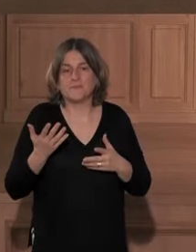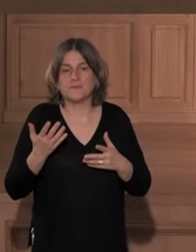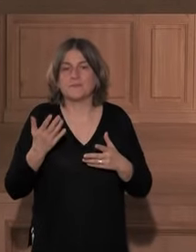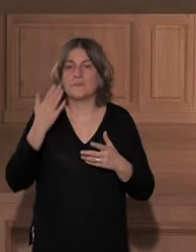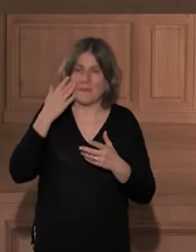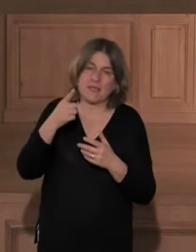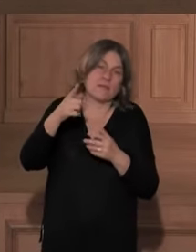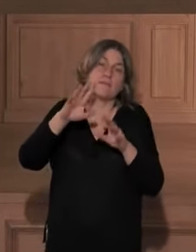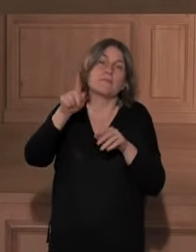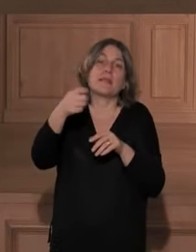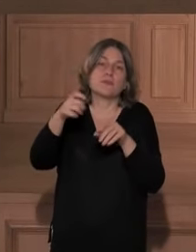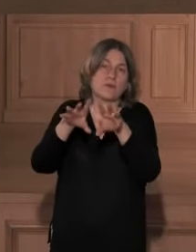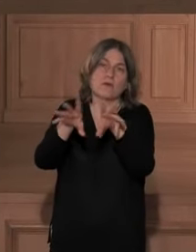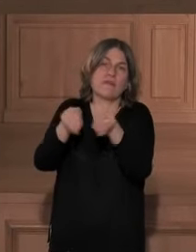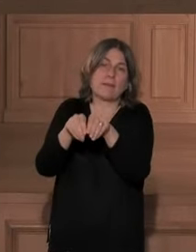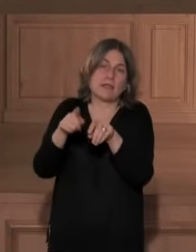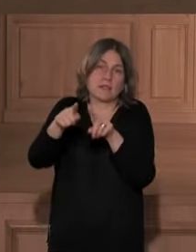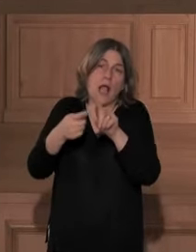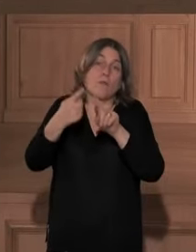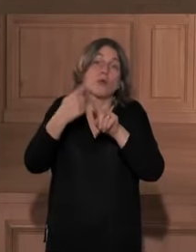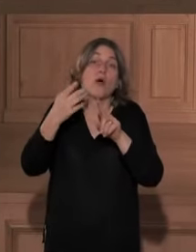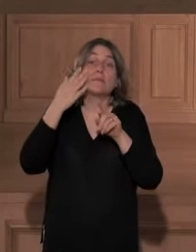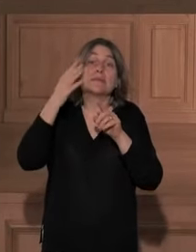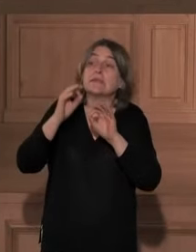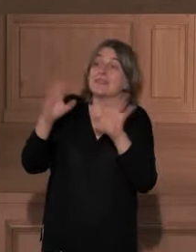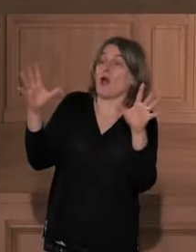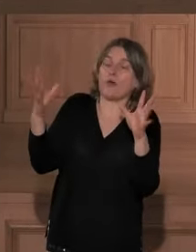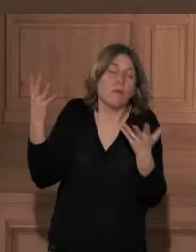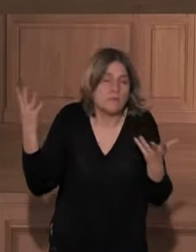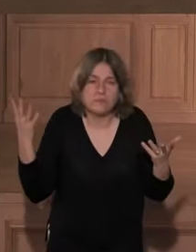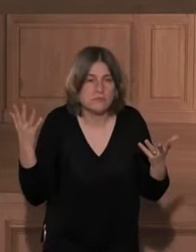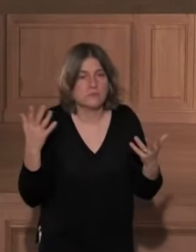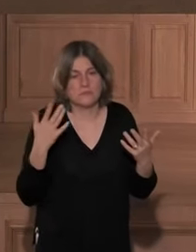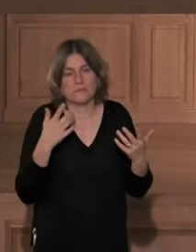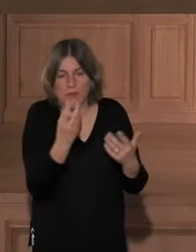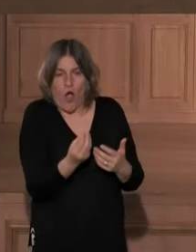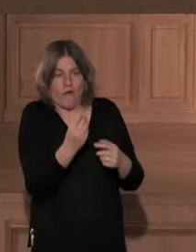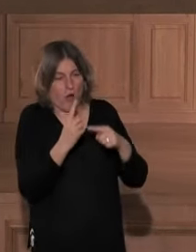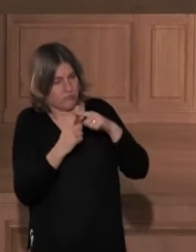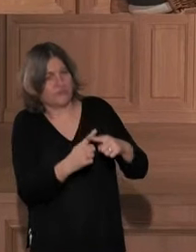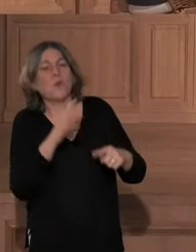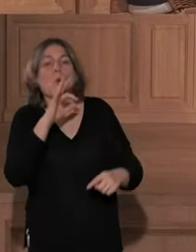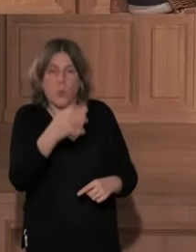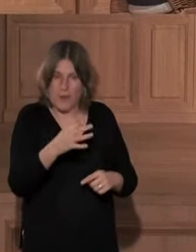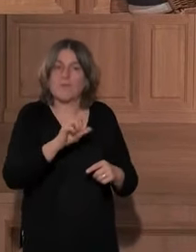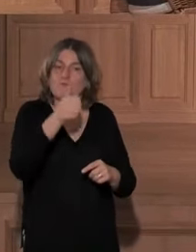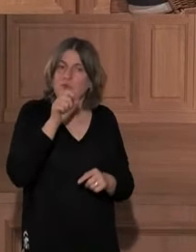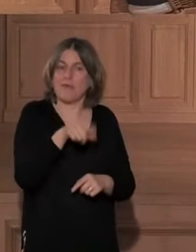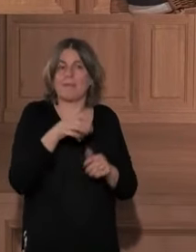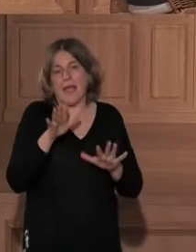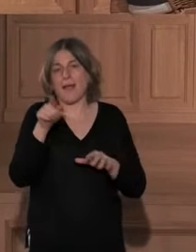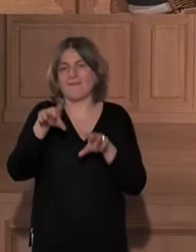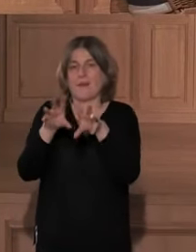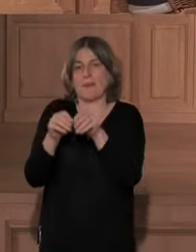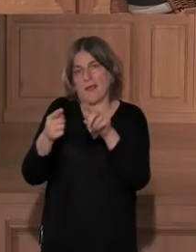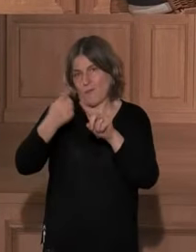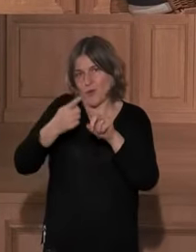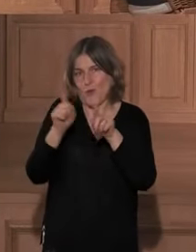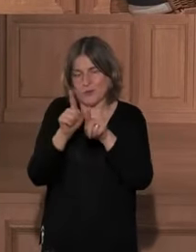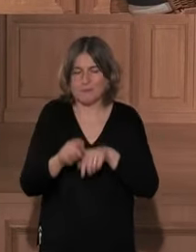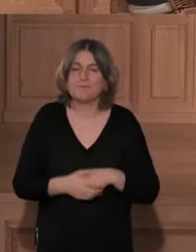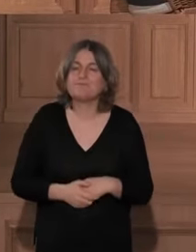trompe d'accompagnement. L'enfant, il vient de la famille. Enfin. Daoud, je vais revenir sur les jeunes. Je crois que vous